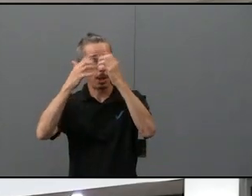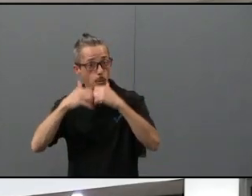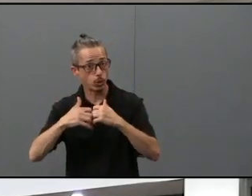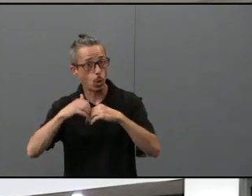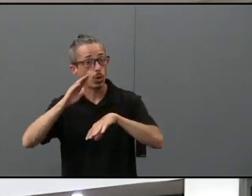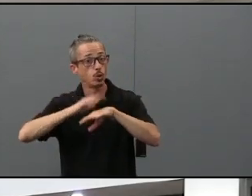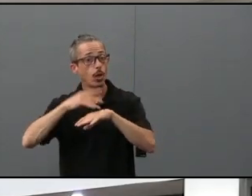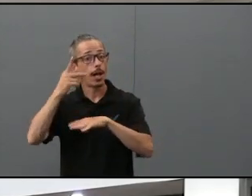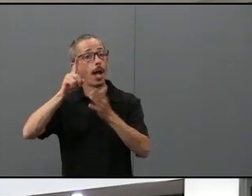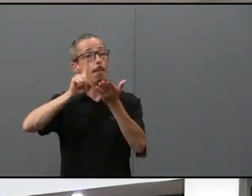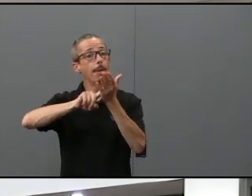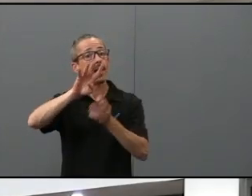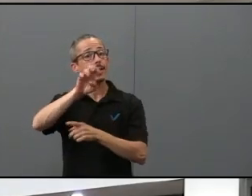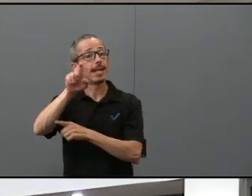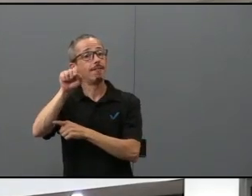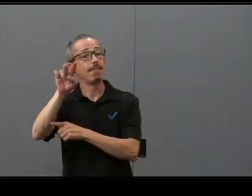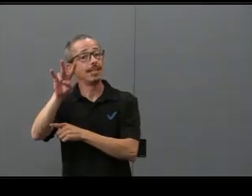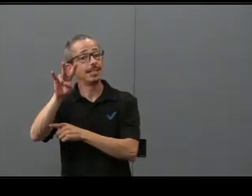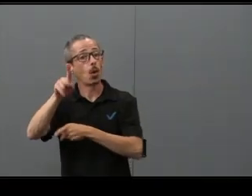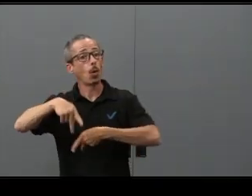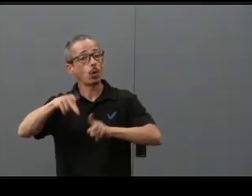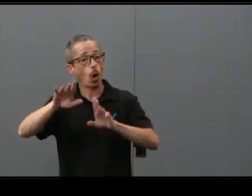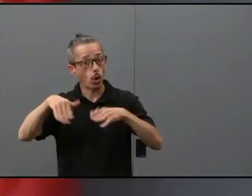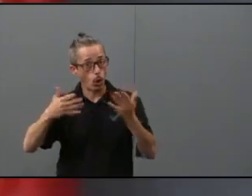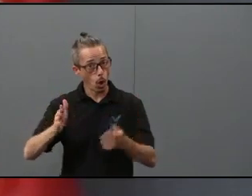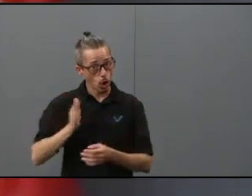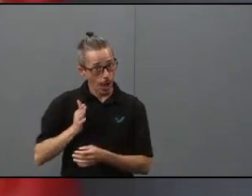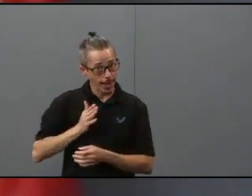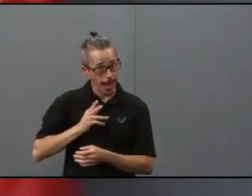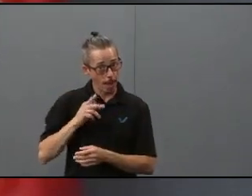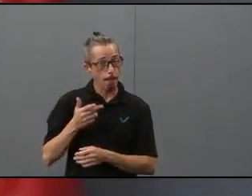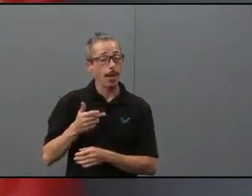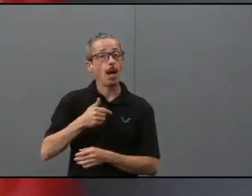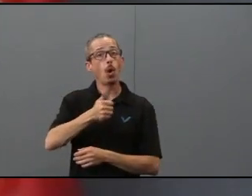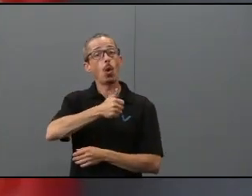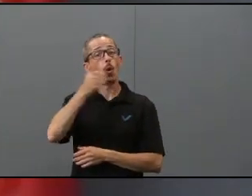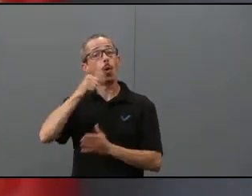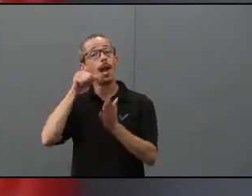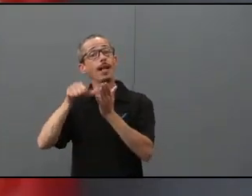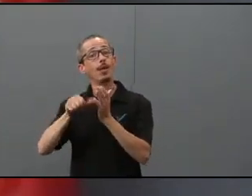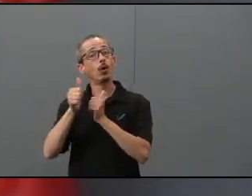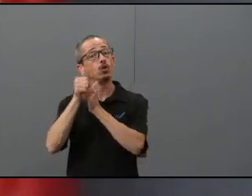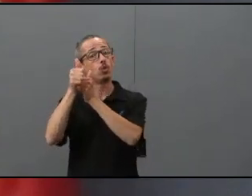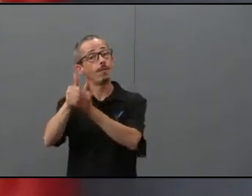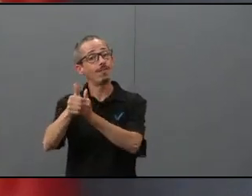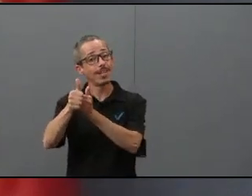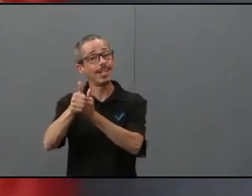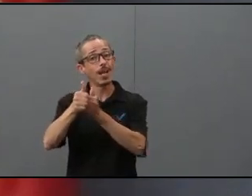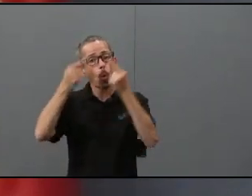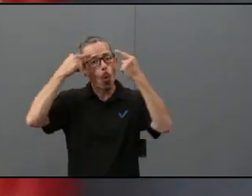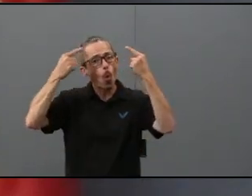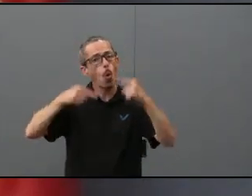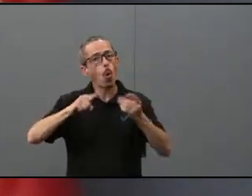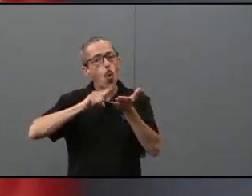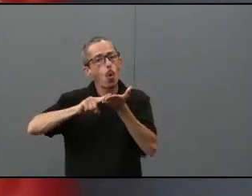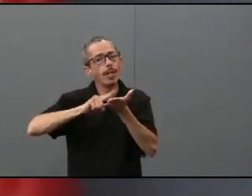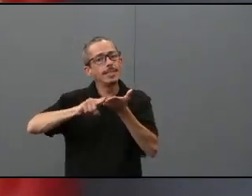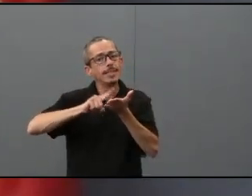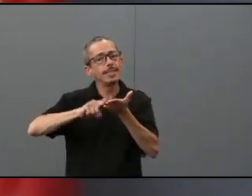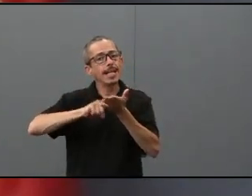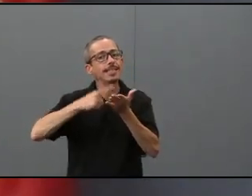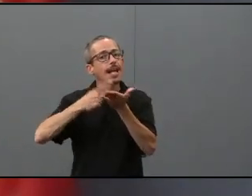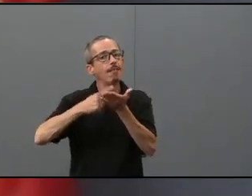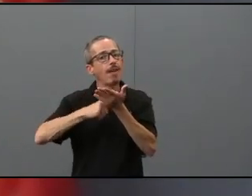concernant le 1427 rue notred-dame nous avons aussi une lettre de suivi de l'audit du ministère des Affaires